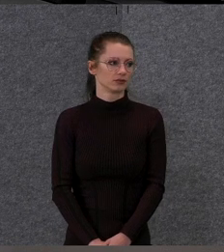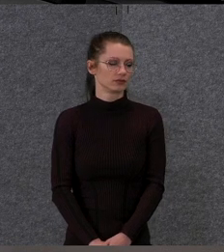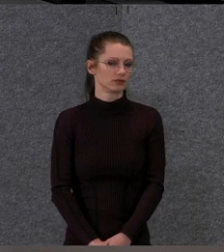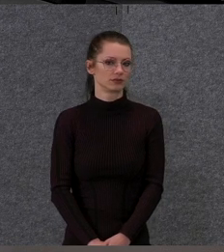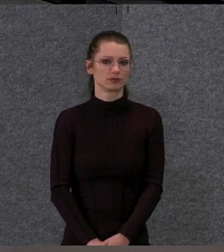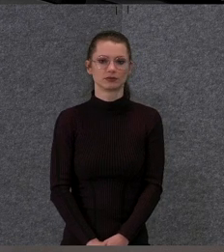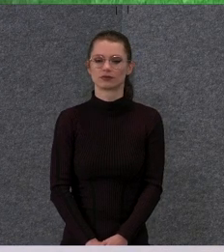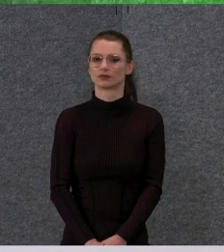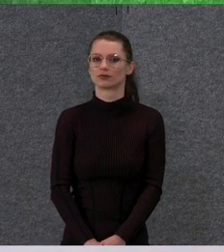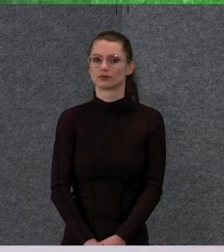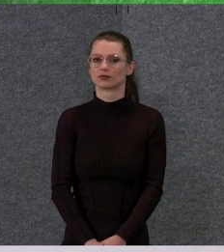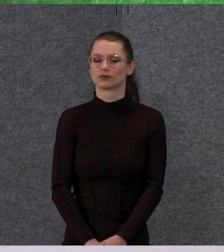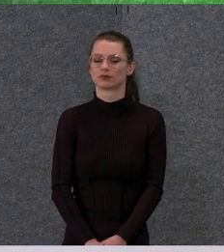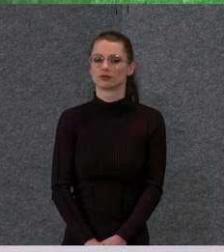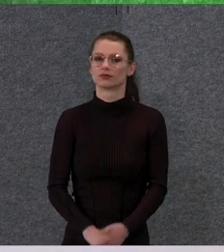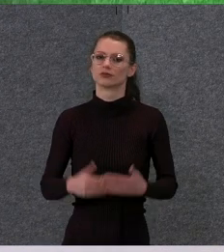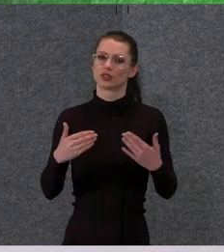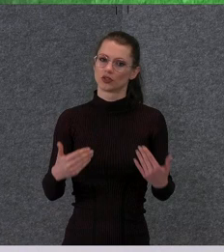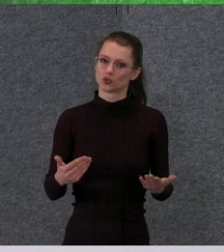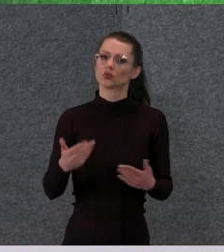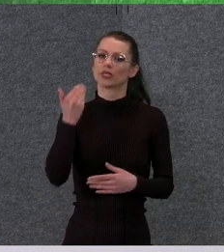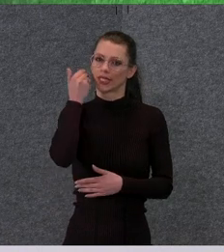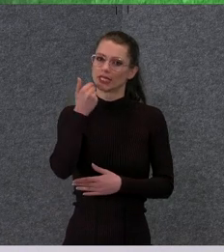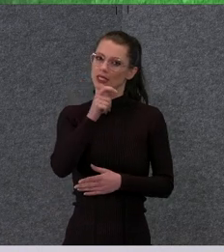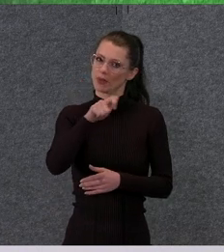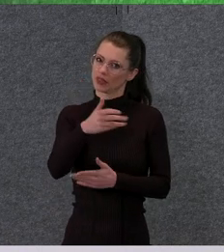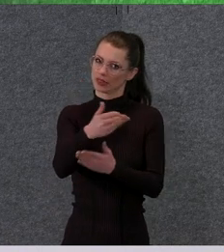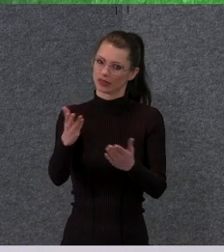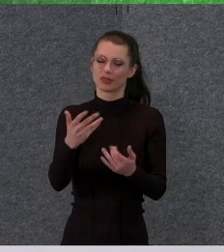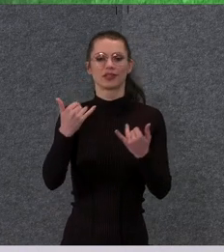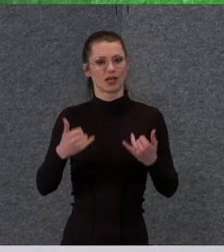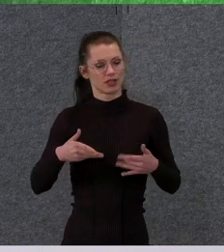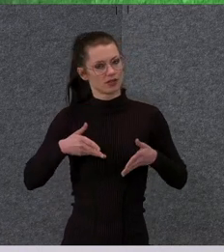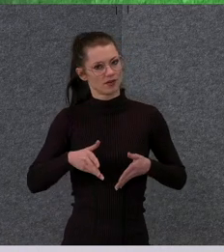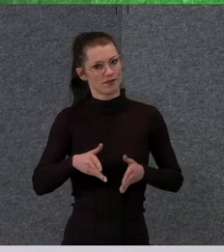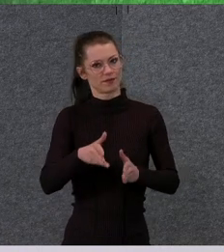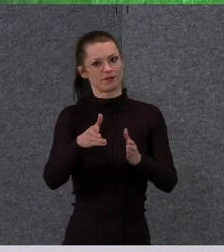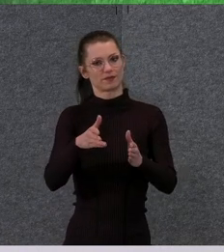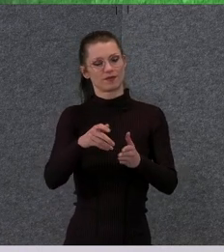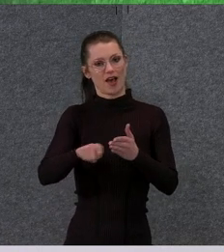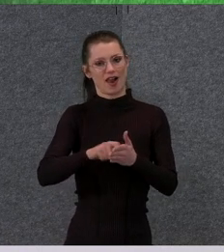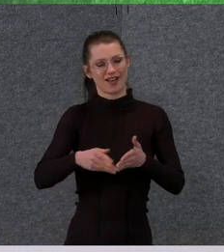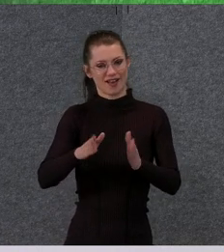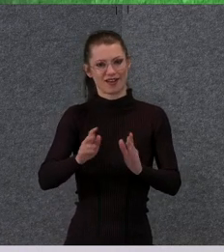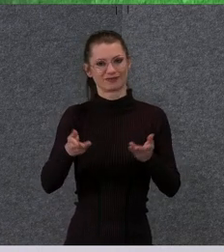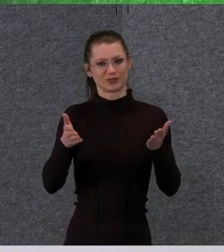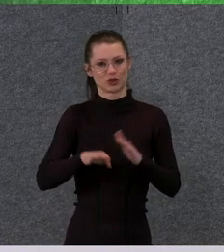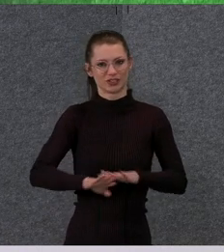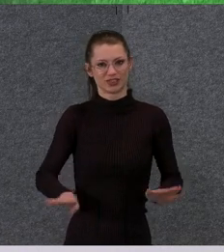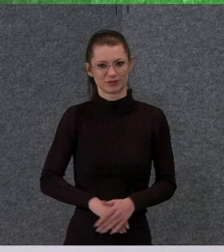So, ihr Lieben, wir schließen den Wahlgang bzw. gehen jetzt nun über zur Ermittlung des